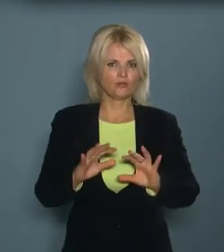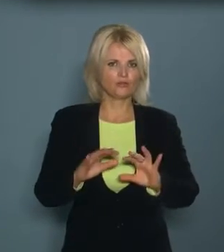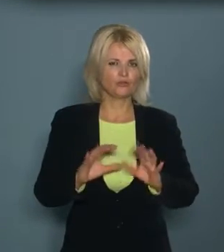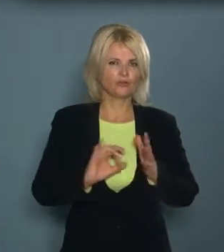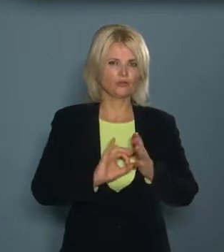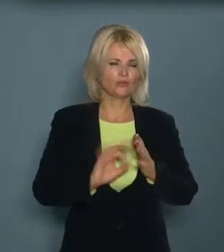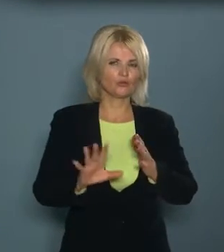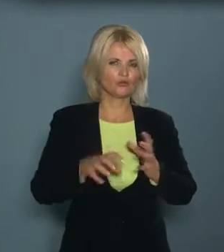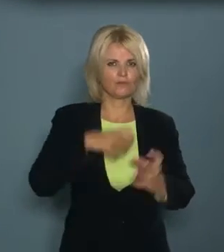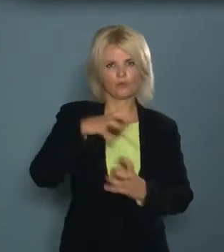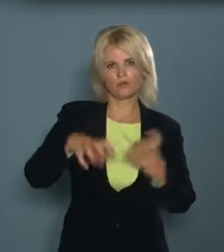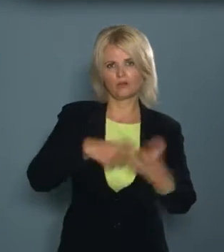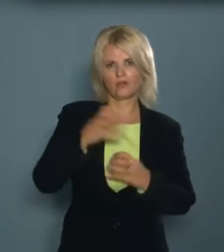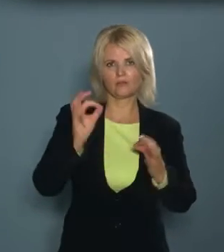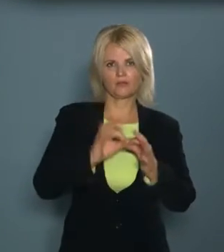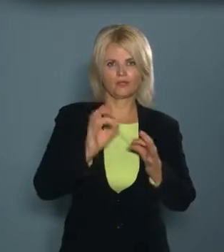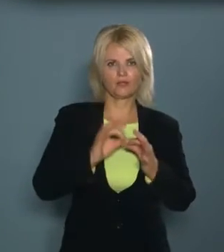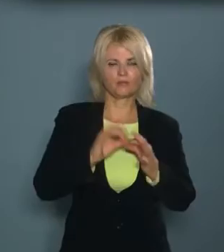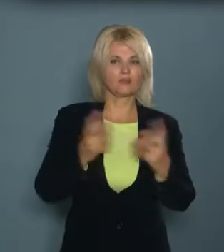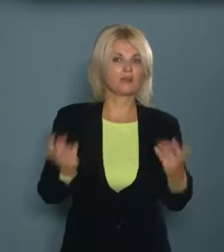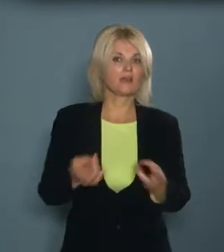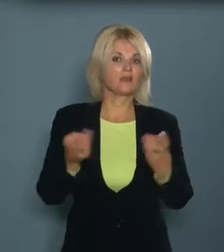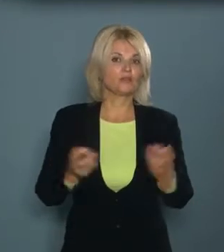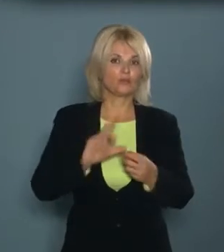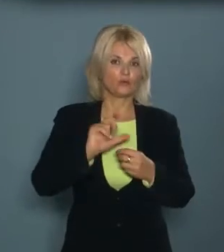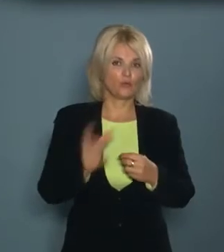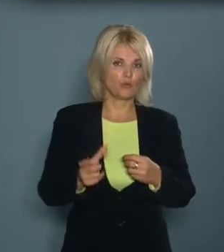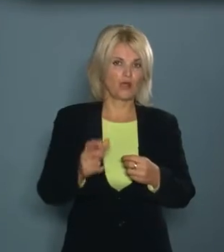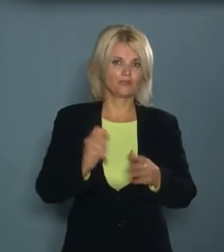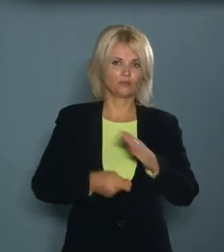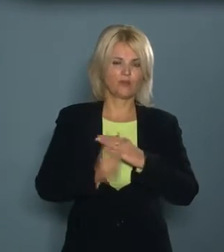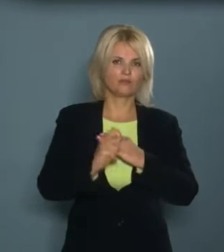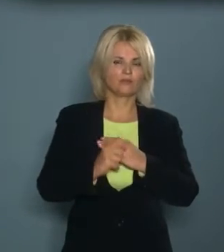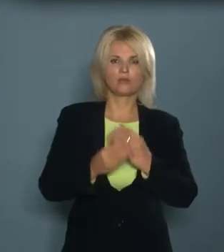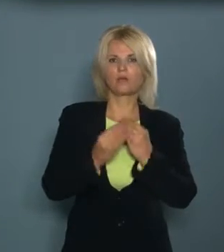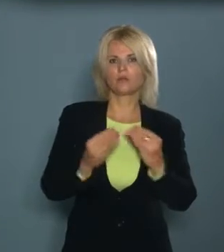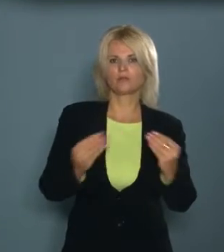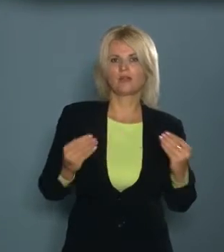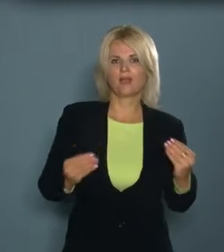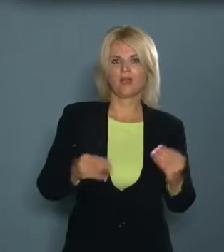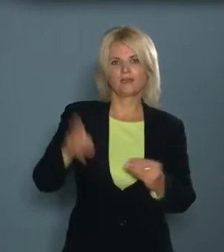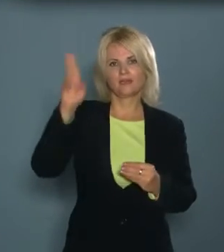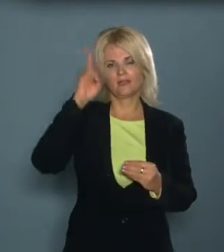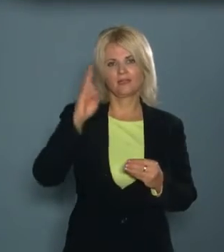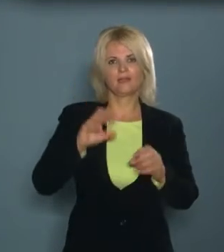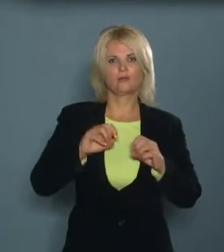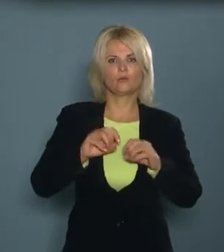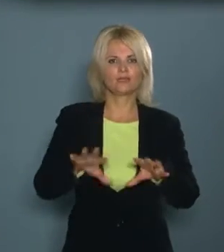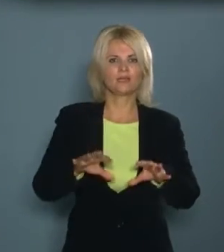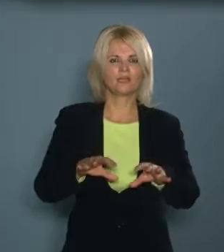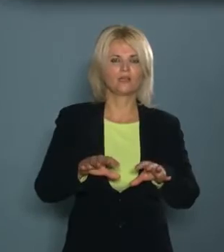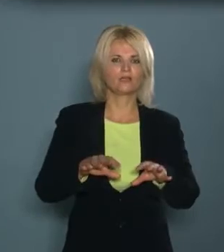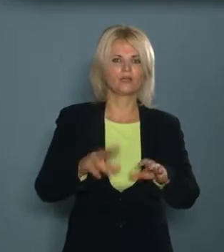A gyors forradalmi események okát természetesen kereshetjük és megtalálhatjuk a modernebb hírközlésben, az elterjedt